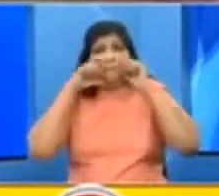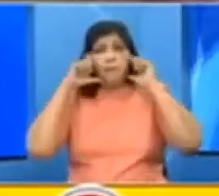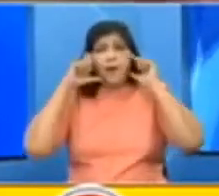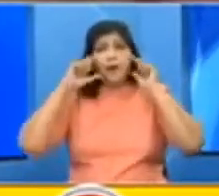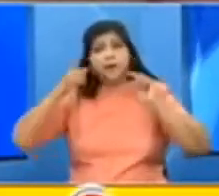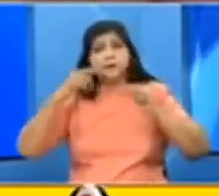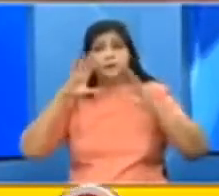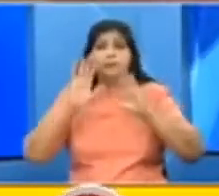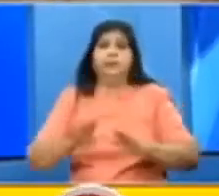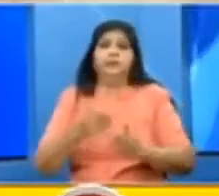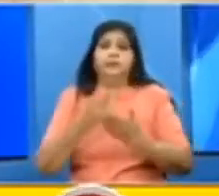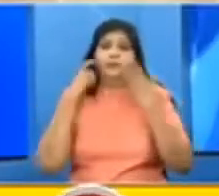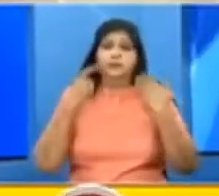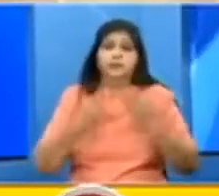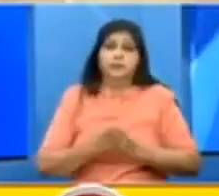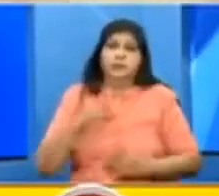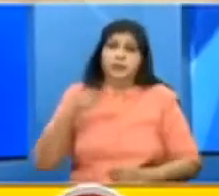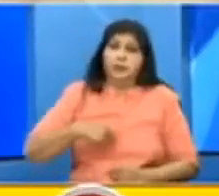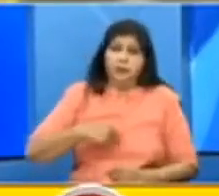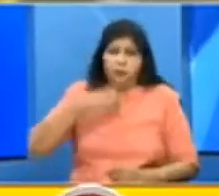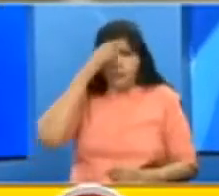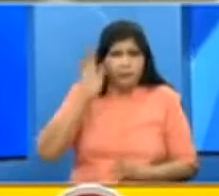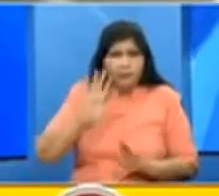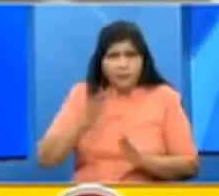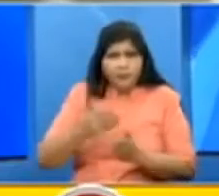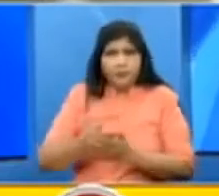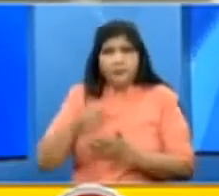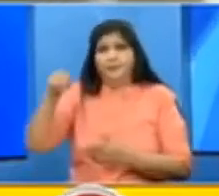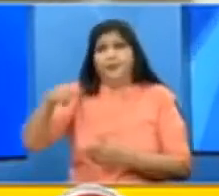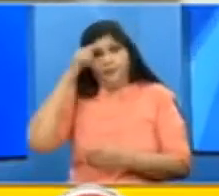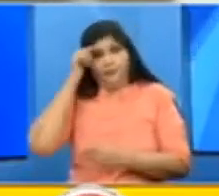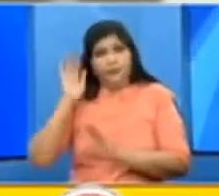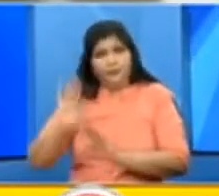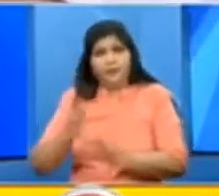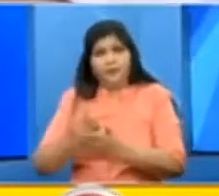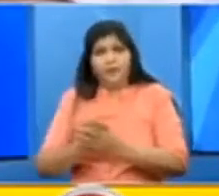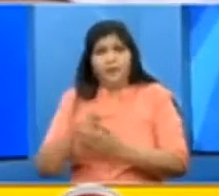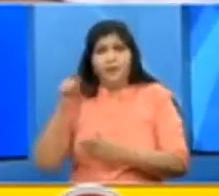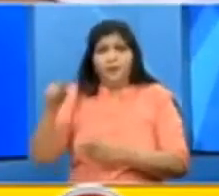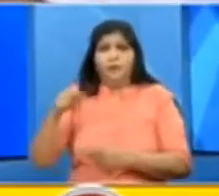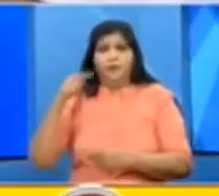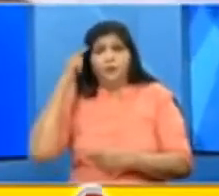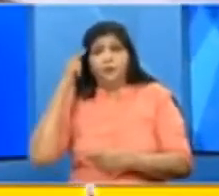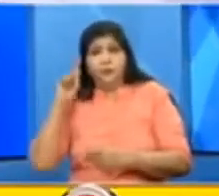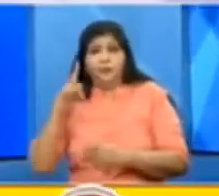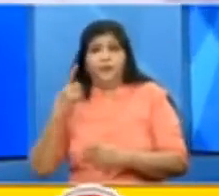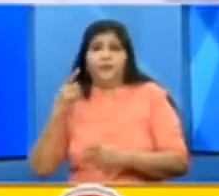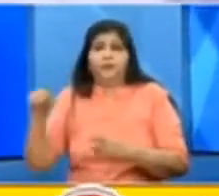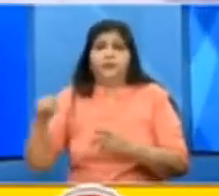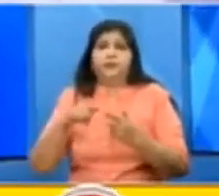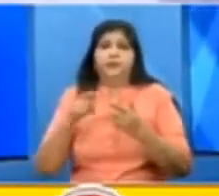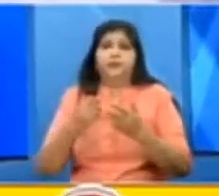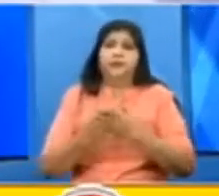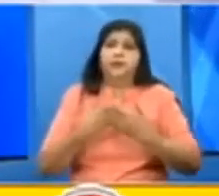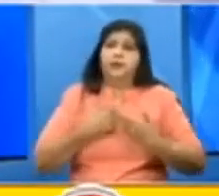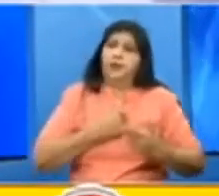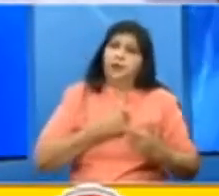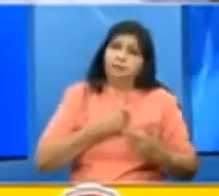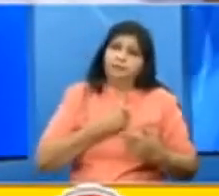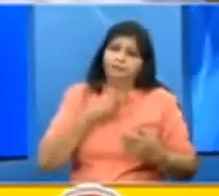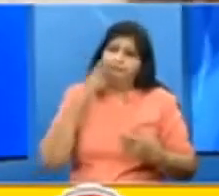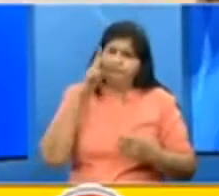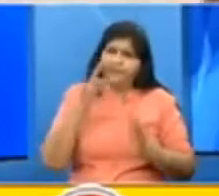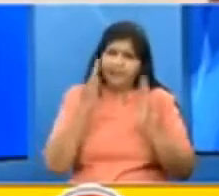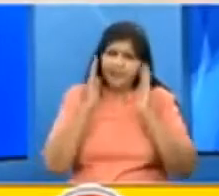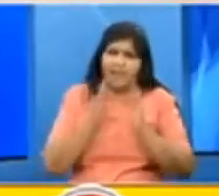पहने रखते हैं। क्या उनको तकलीफ नहीं होती होगी? थोड़ा सा उनका स्मरण कीजिए, आपको भी लगेगा कि हमें